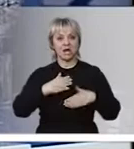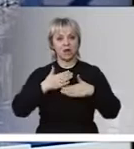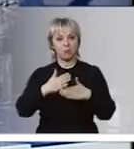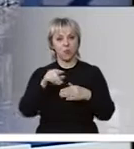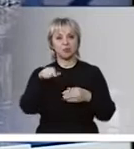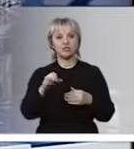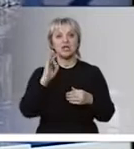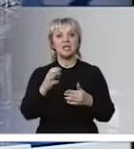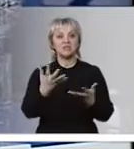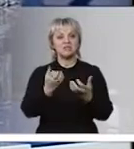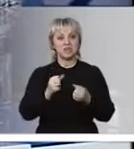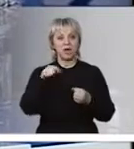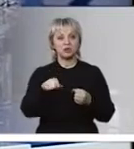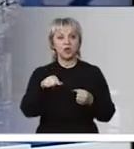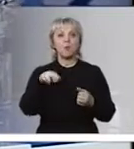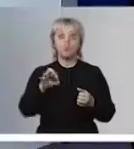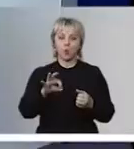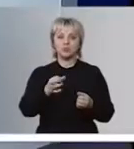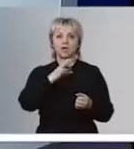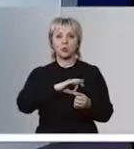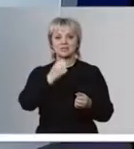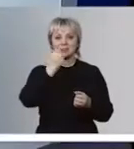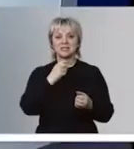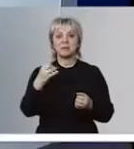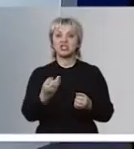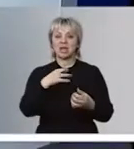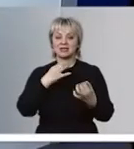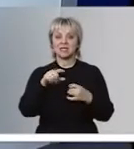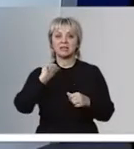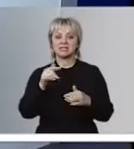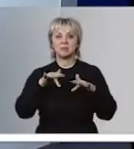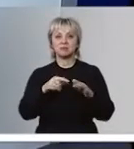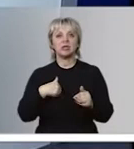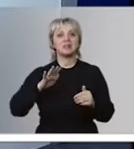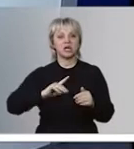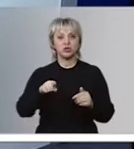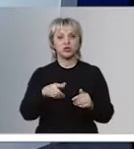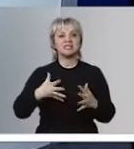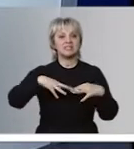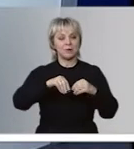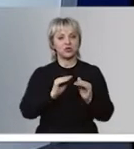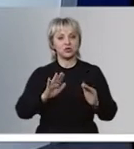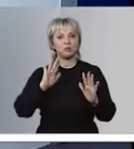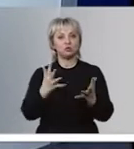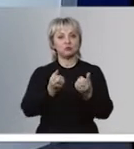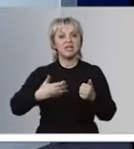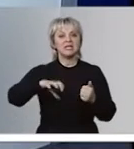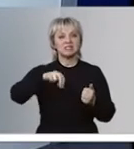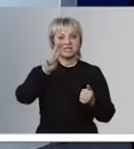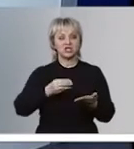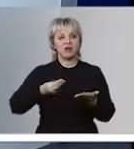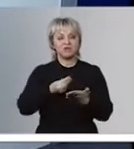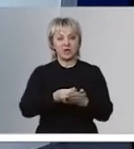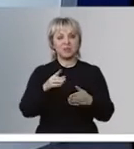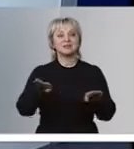социальной помощи и ее взять по доходам. Спасибо за интересный разговор. На самом деле, надеюсь, что теперь семьи с детьми будут получать все социальные